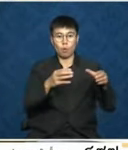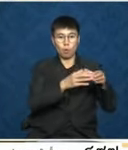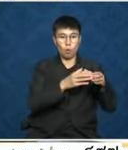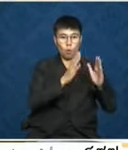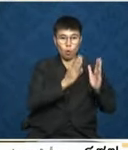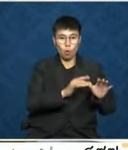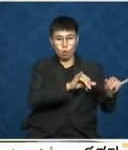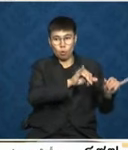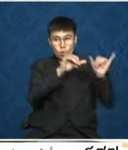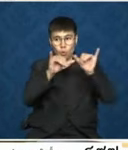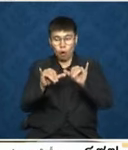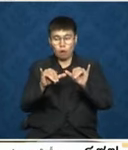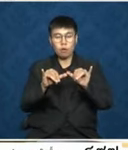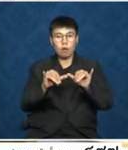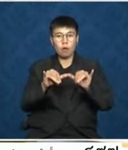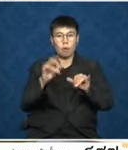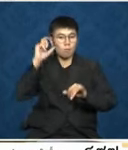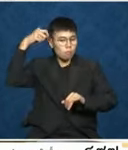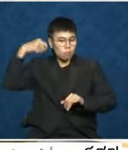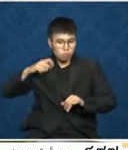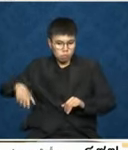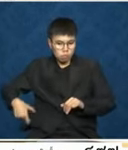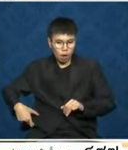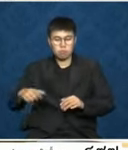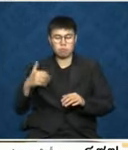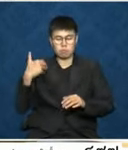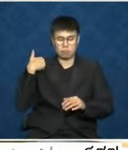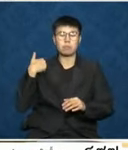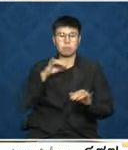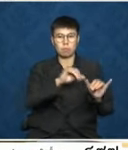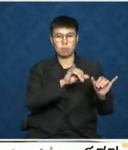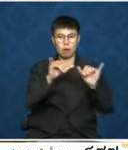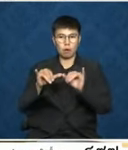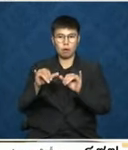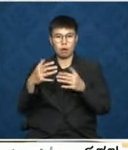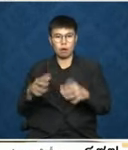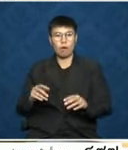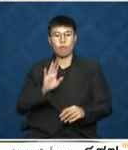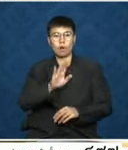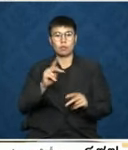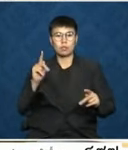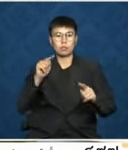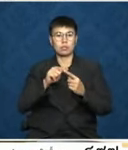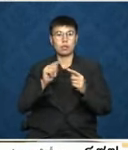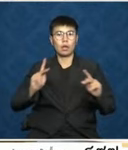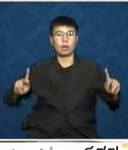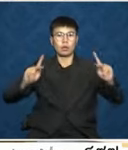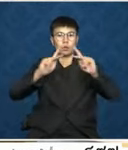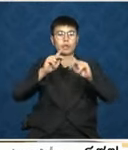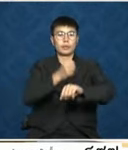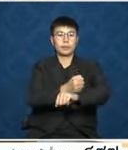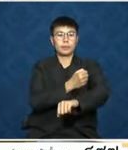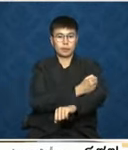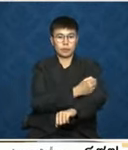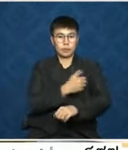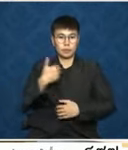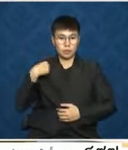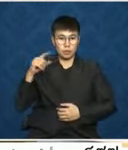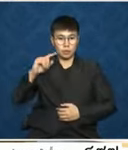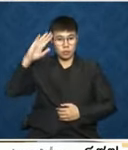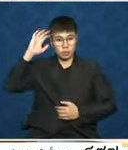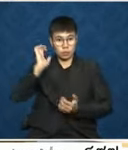ก็จากหลายประเทศเข้ามาในในประเทศไทยถูกมั้ยครับก็ขอให้ทางนะครับกระทรวงแรงงานครับนะครับอ่าเรื่องของตำรวจ